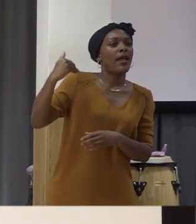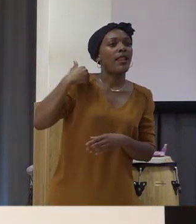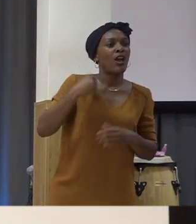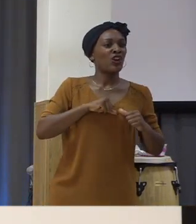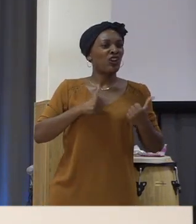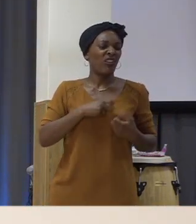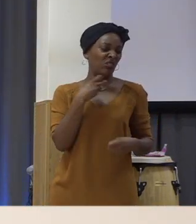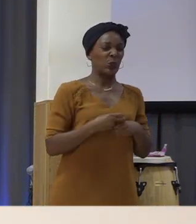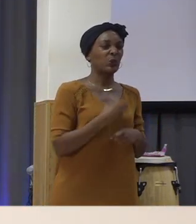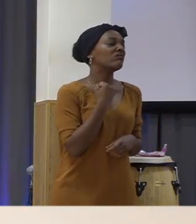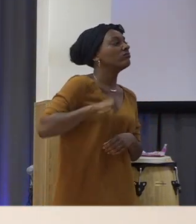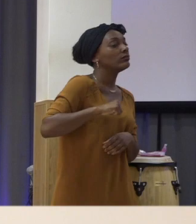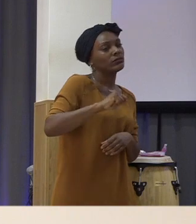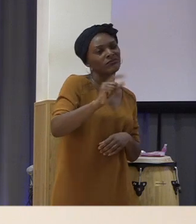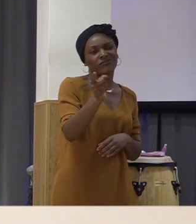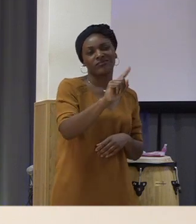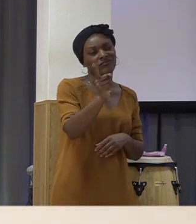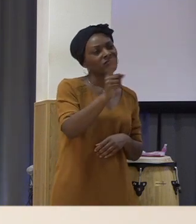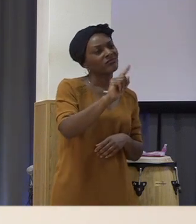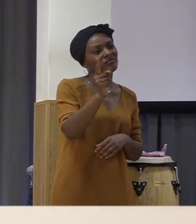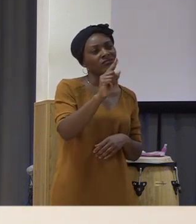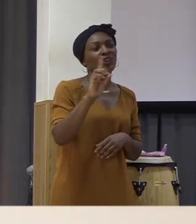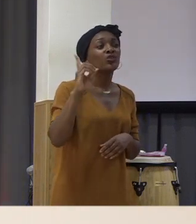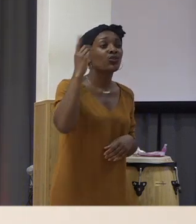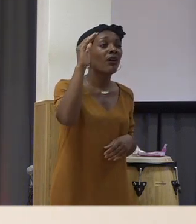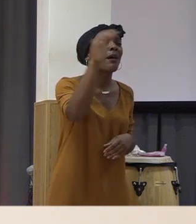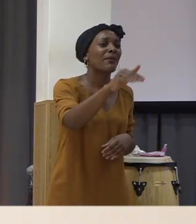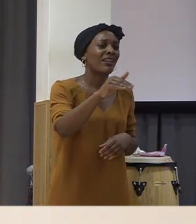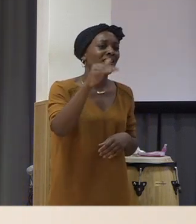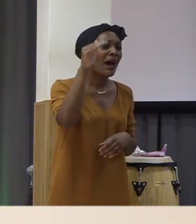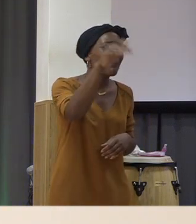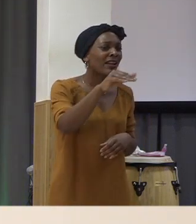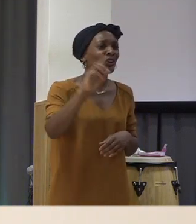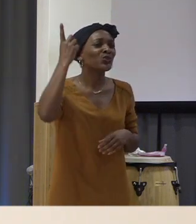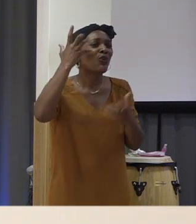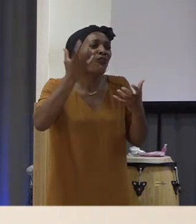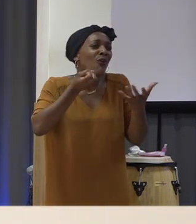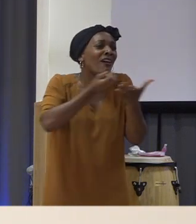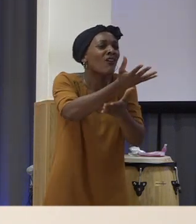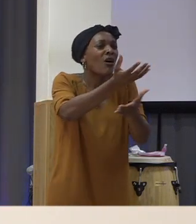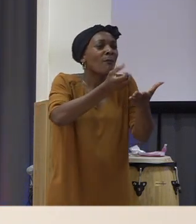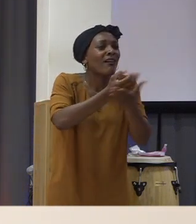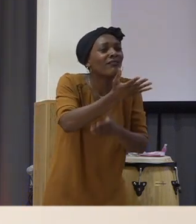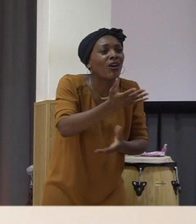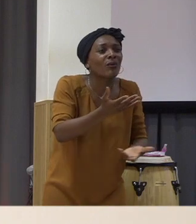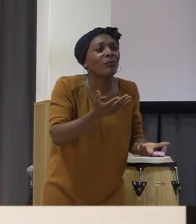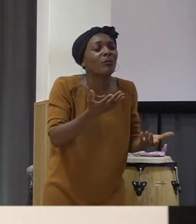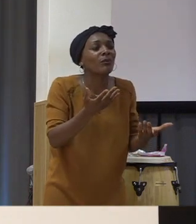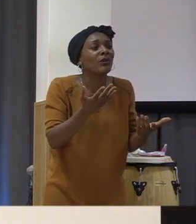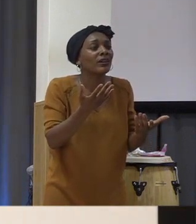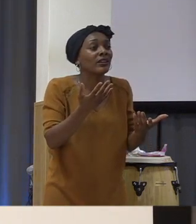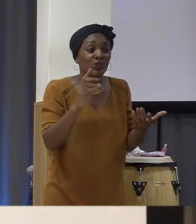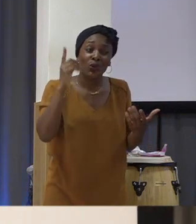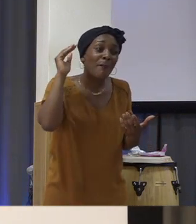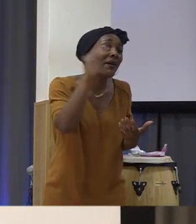n'endurcissez pas votre cœur. Dieu vous interpelle. Dieu vous parle, vous savez peut-être que depuis un certain temps, Dieu